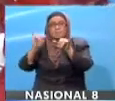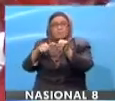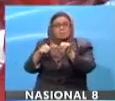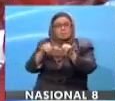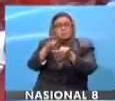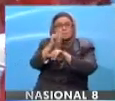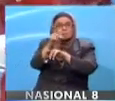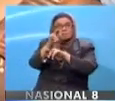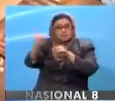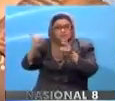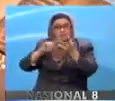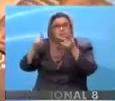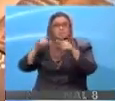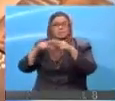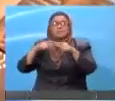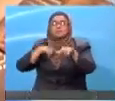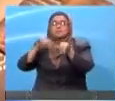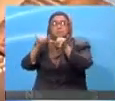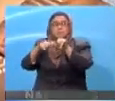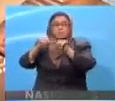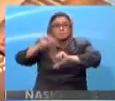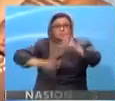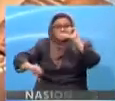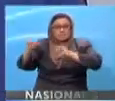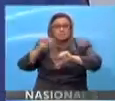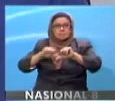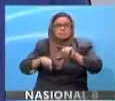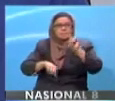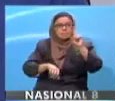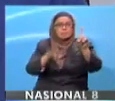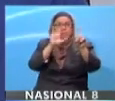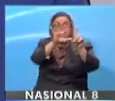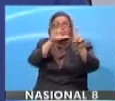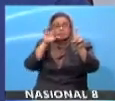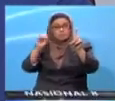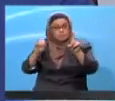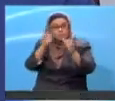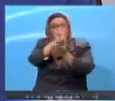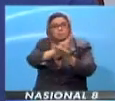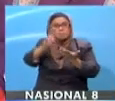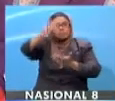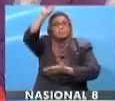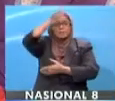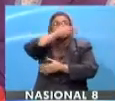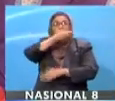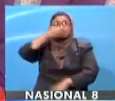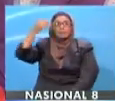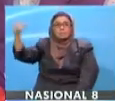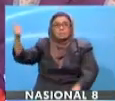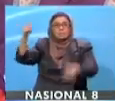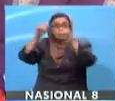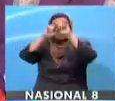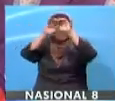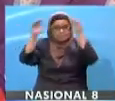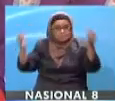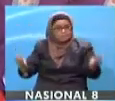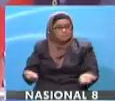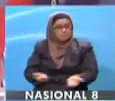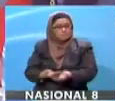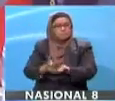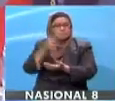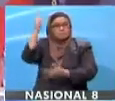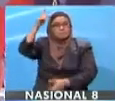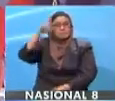UPM berada pada kelompok 150 universiti terbaik dunia. Profesor Datuk Muhammad Fauzi berucap demikian